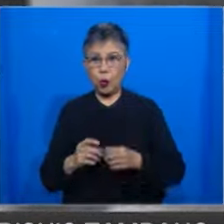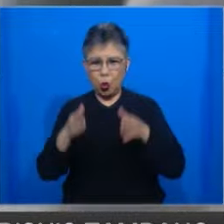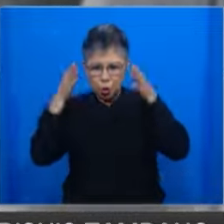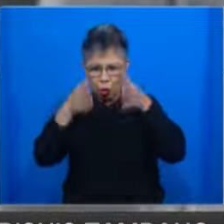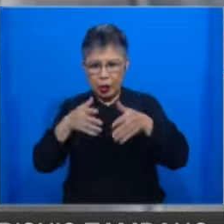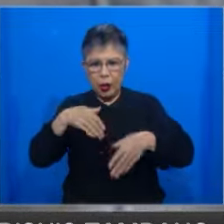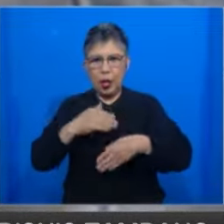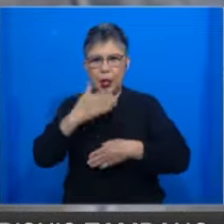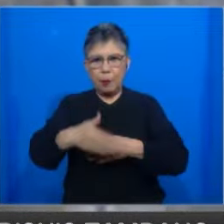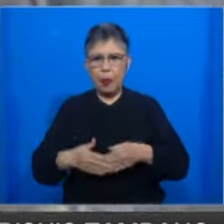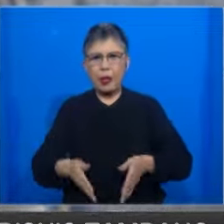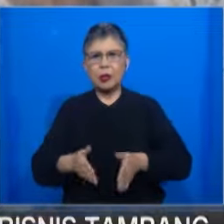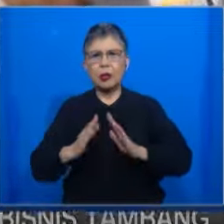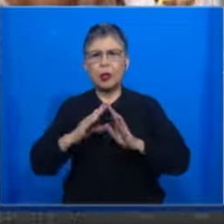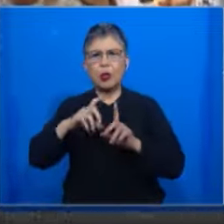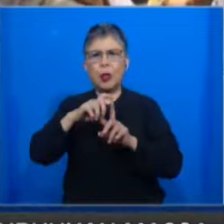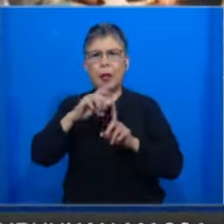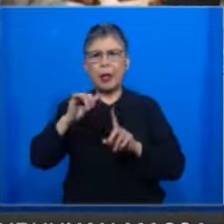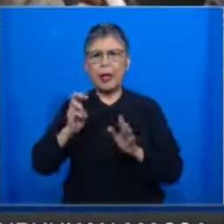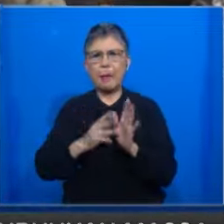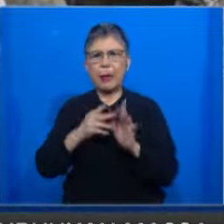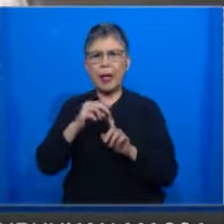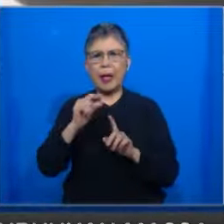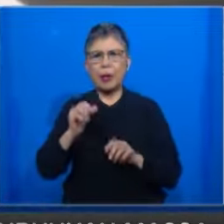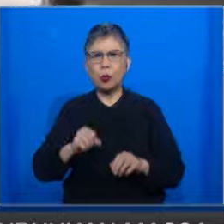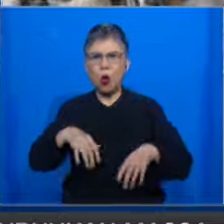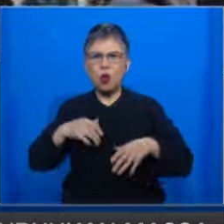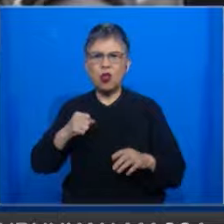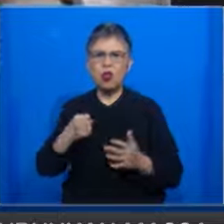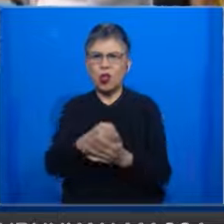terkonsentrasi di depan gedung DPR MPR RI untuk